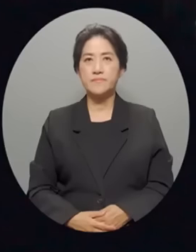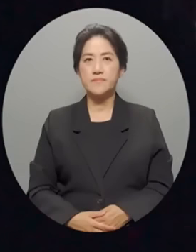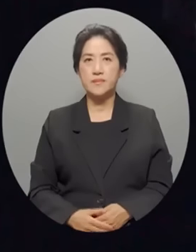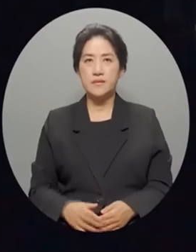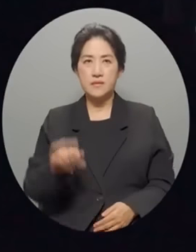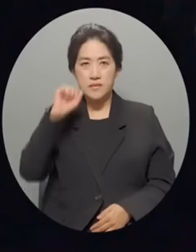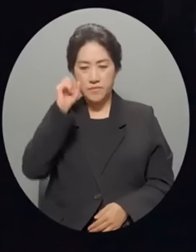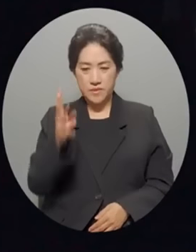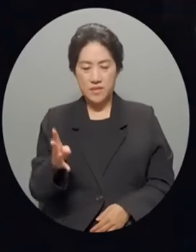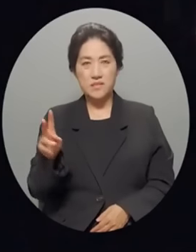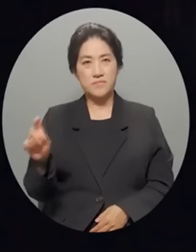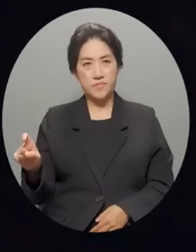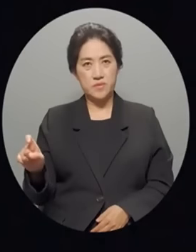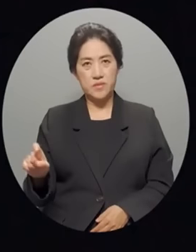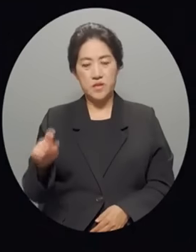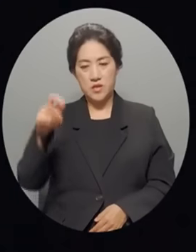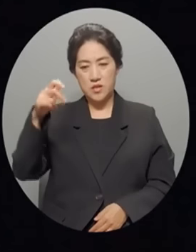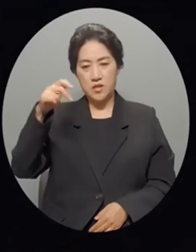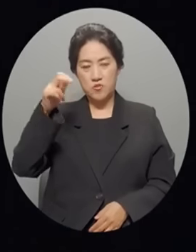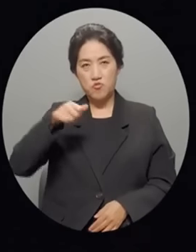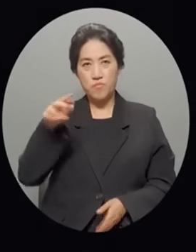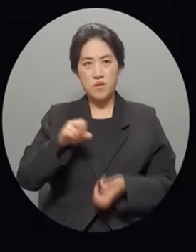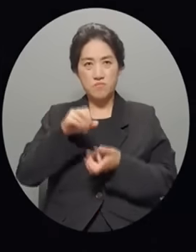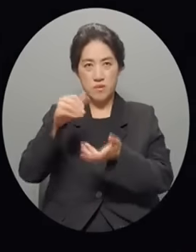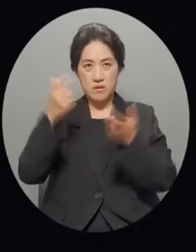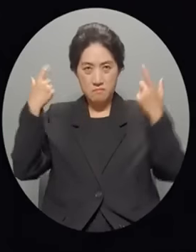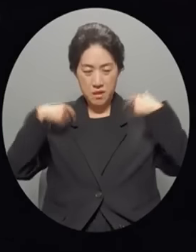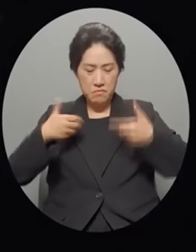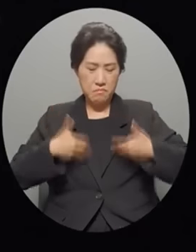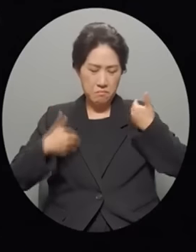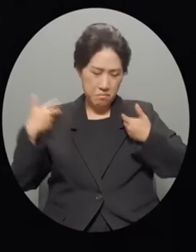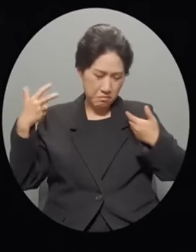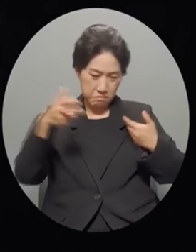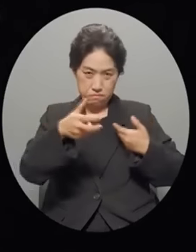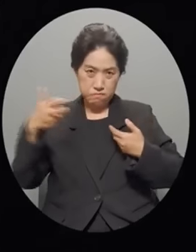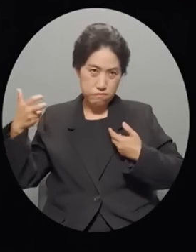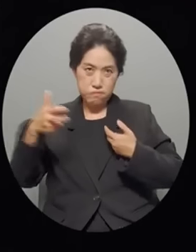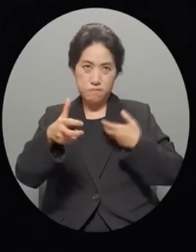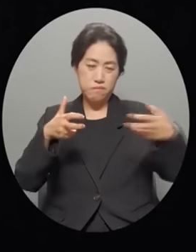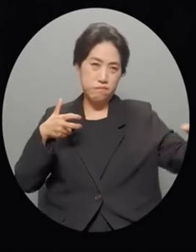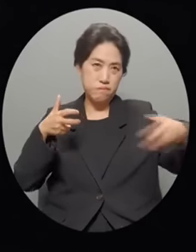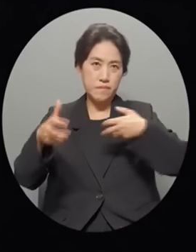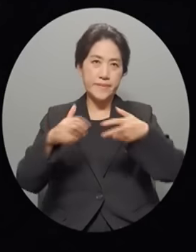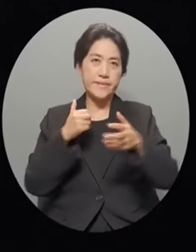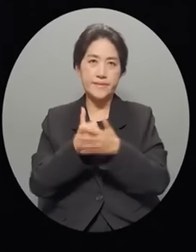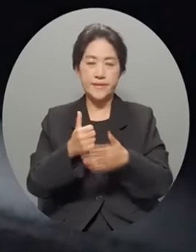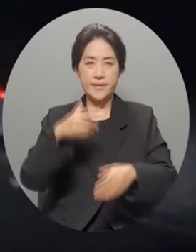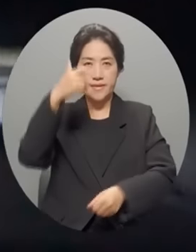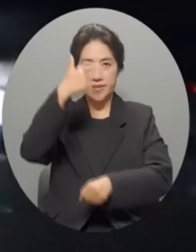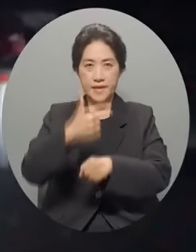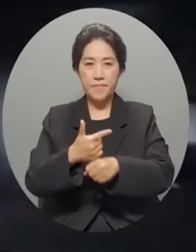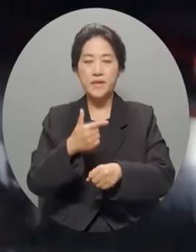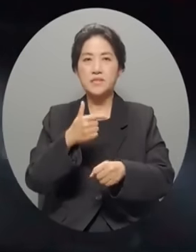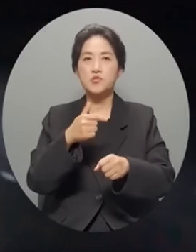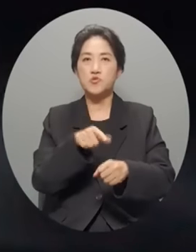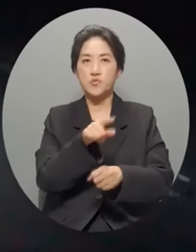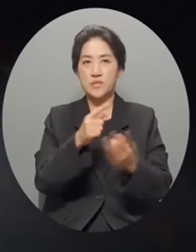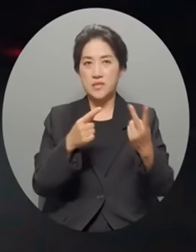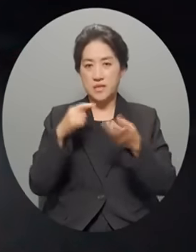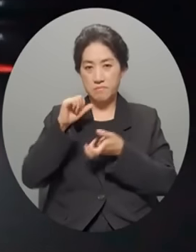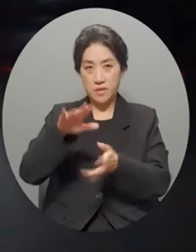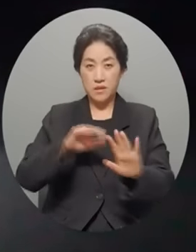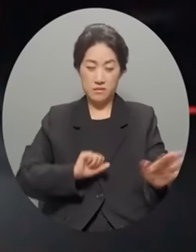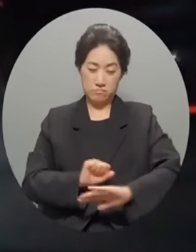새벽 4시 10분 쿠팡 물류 캠프는 밤새 분주합니다. 남양주 2캠프를 나서자 차량이